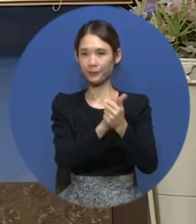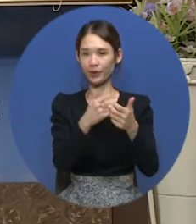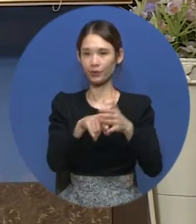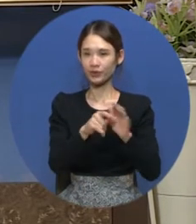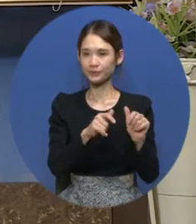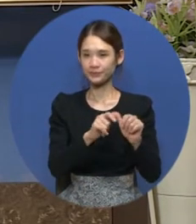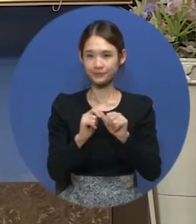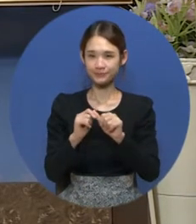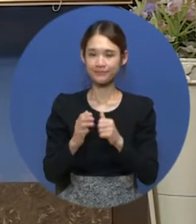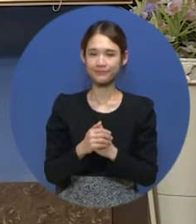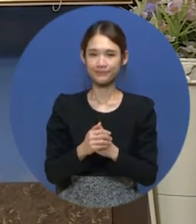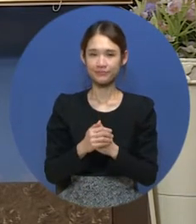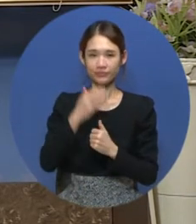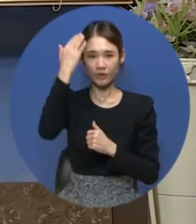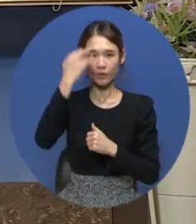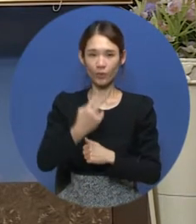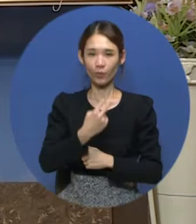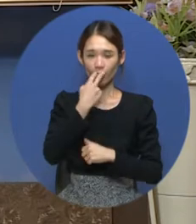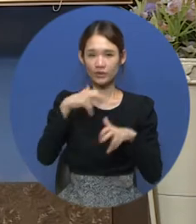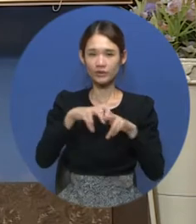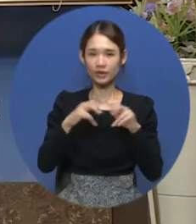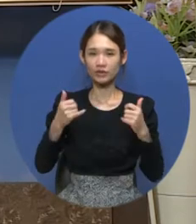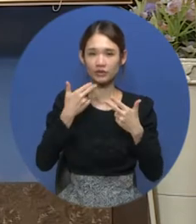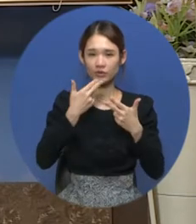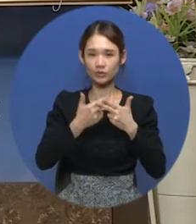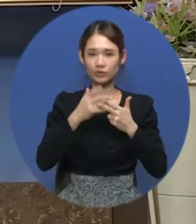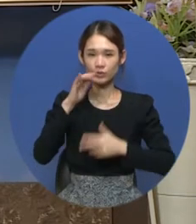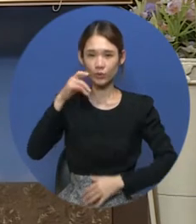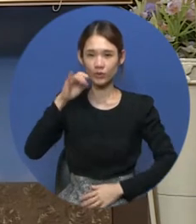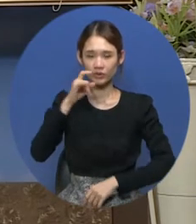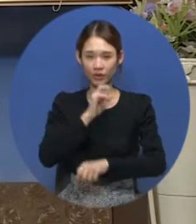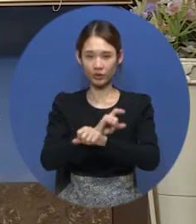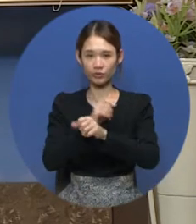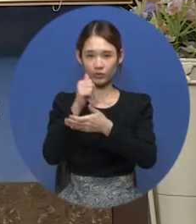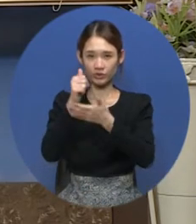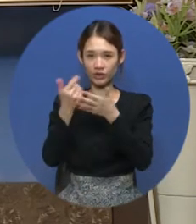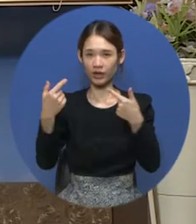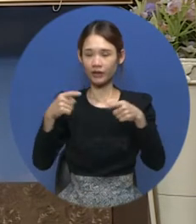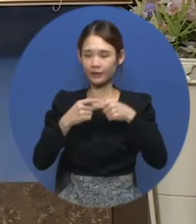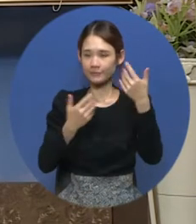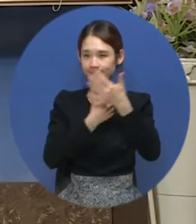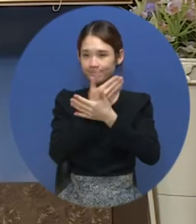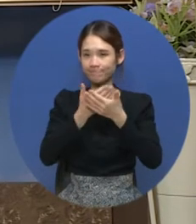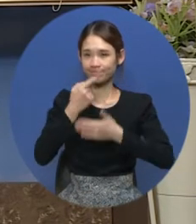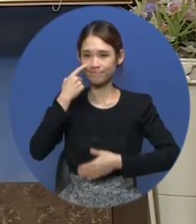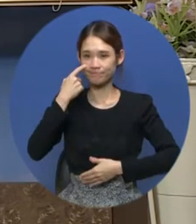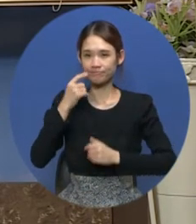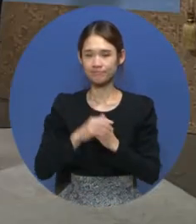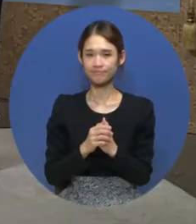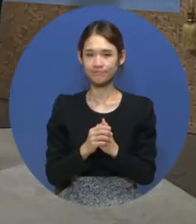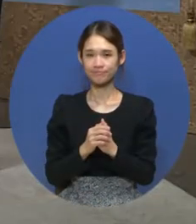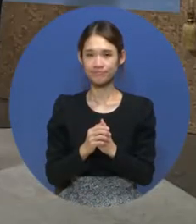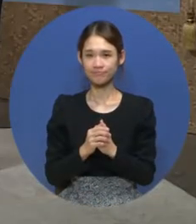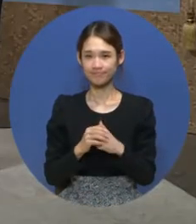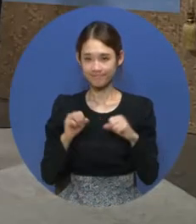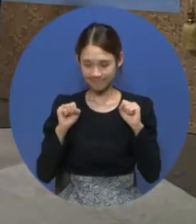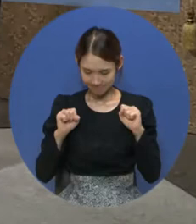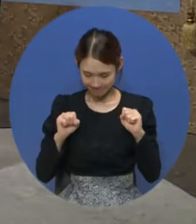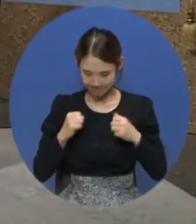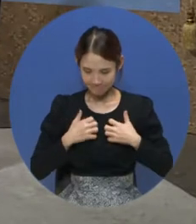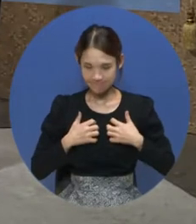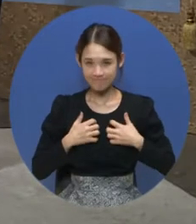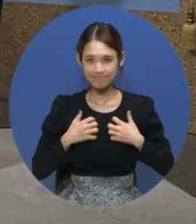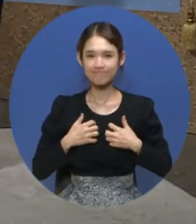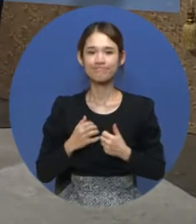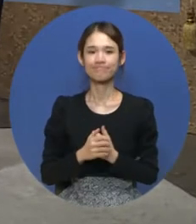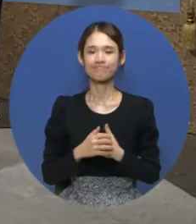모셨습니다 한국 호흡계 자녀인 옆에 설명 교 사무국장 유방 함께 그려 보겠습니다 4